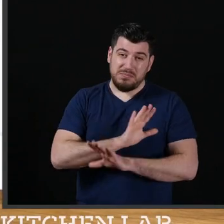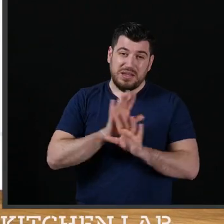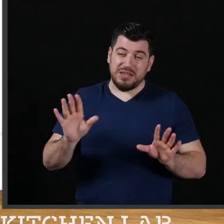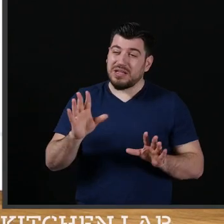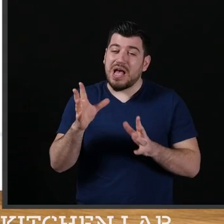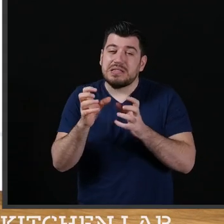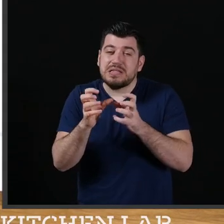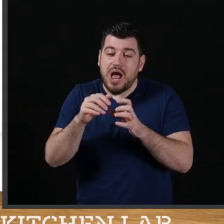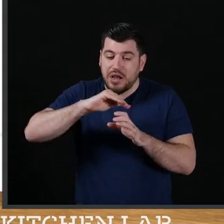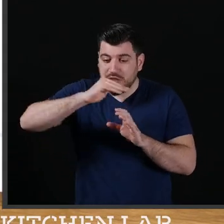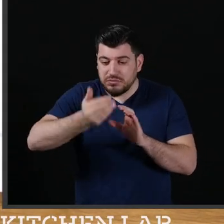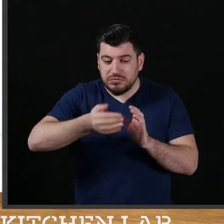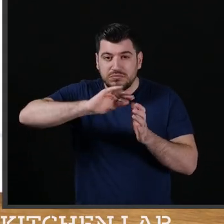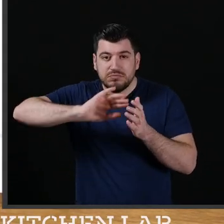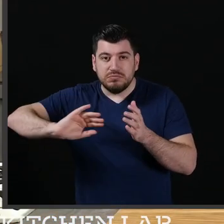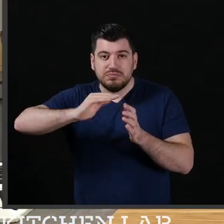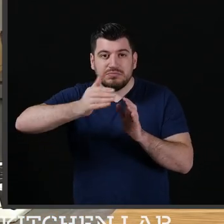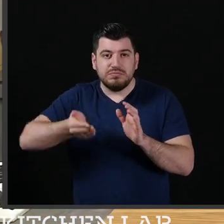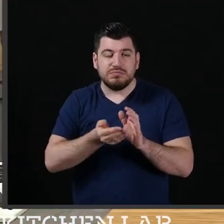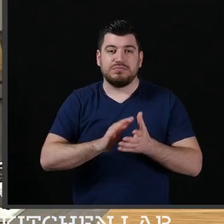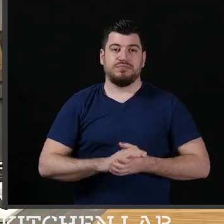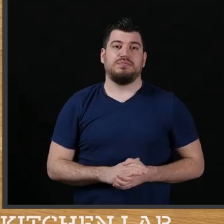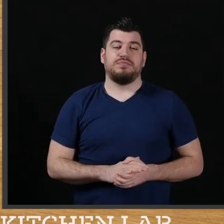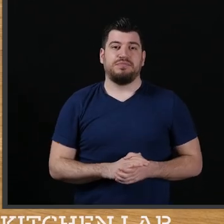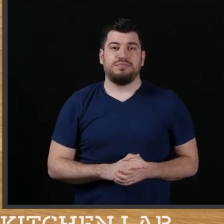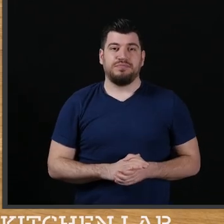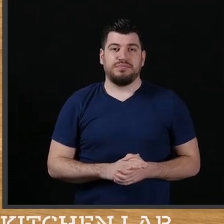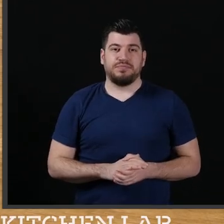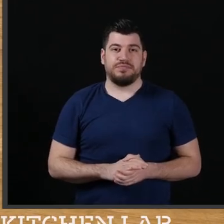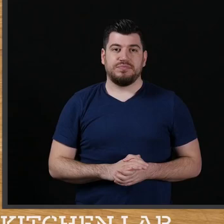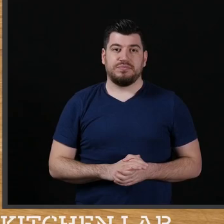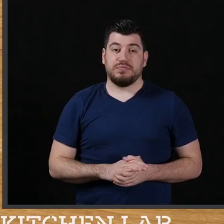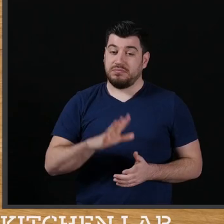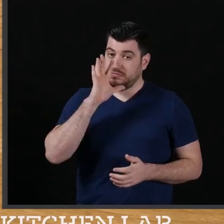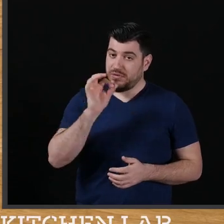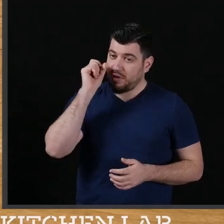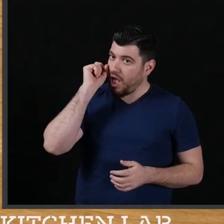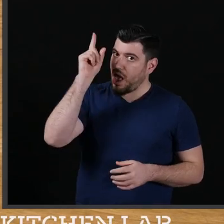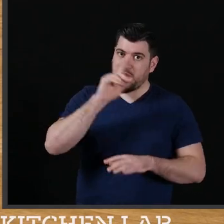Πόσο τραγανές έχουν γίνει παντού. Και φανταστικό.